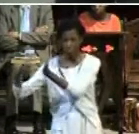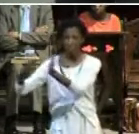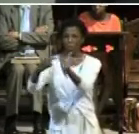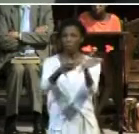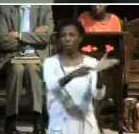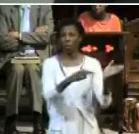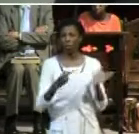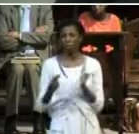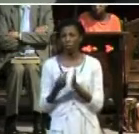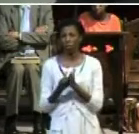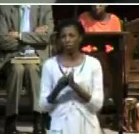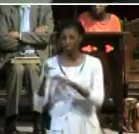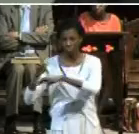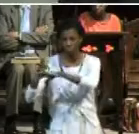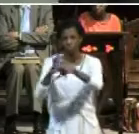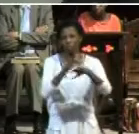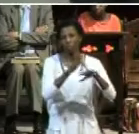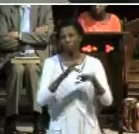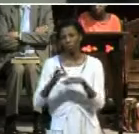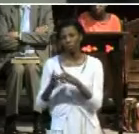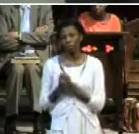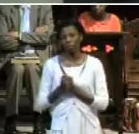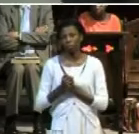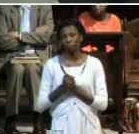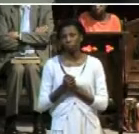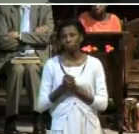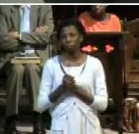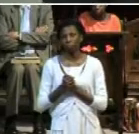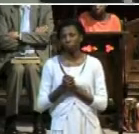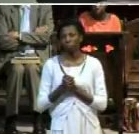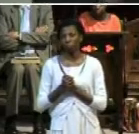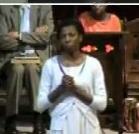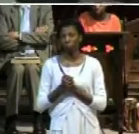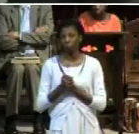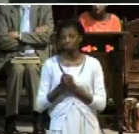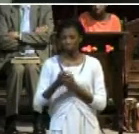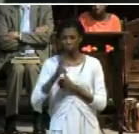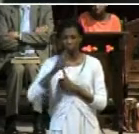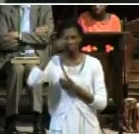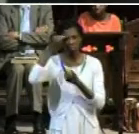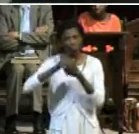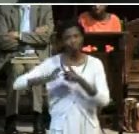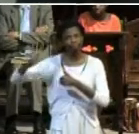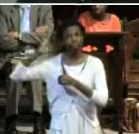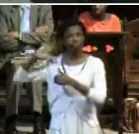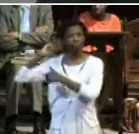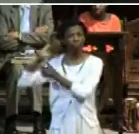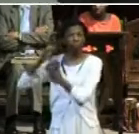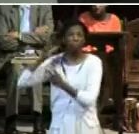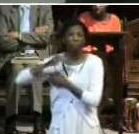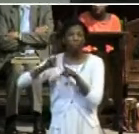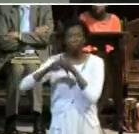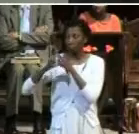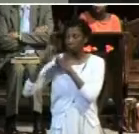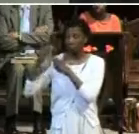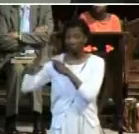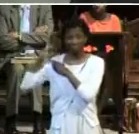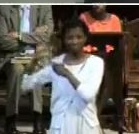vécue. Et finalement, les ancêtres de... nos ancêtres spirituels, en quelque sorte, les